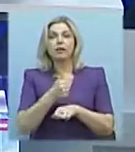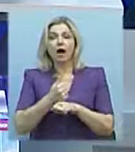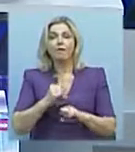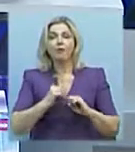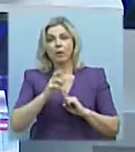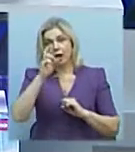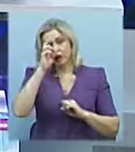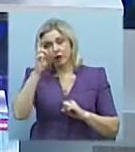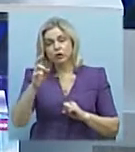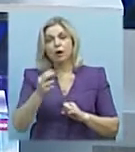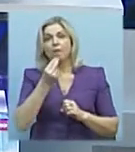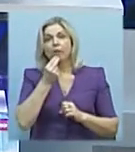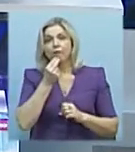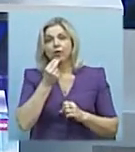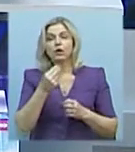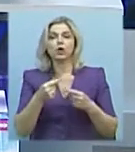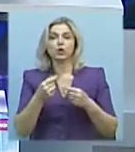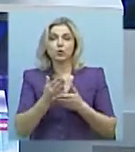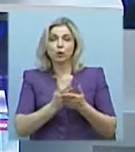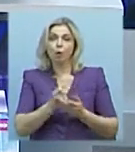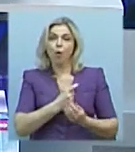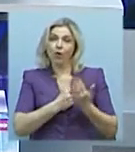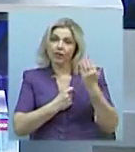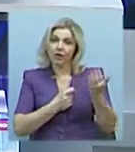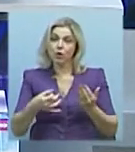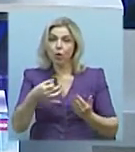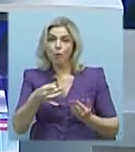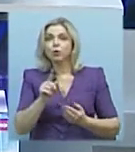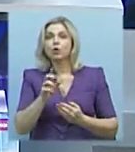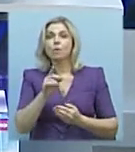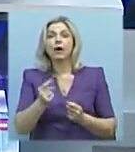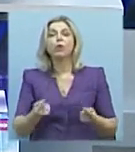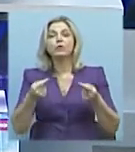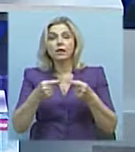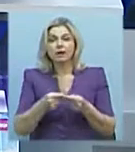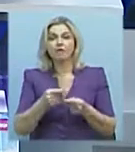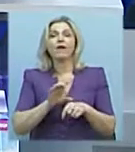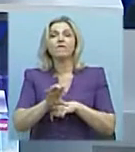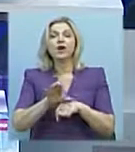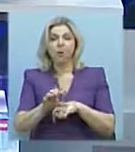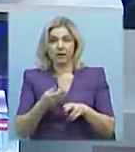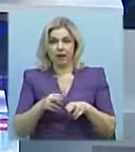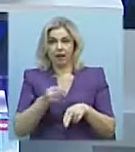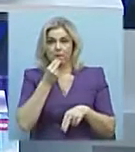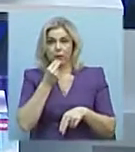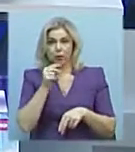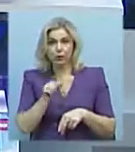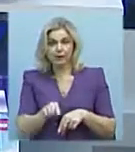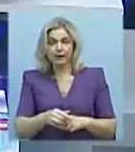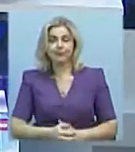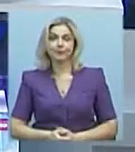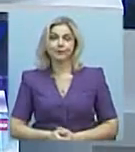управління Держпродспоживслужби Одеської області, аби встановити виробника цієї продукції. І